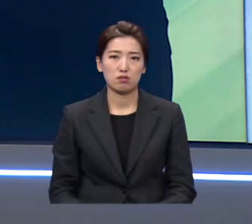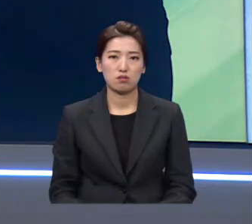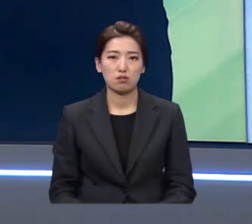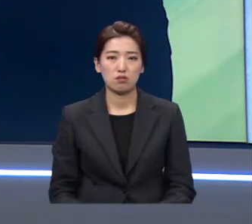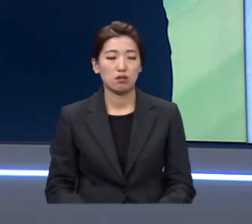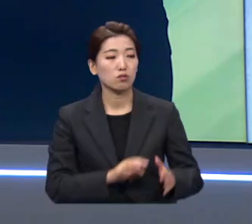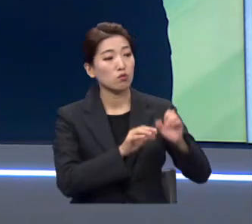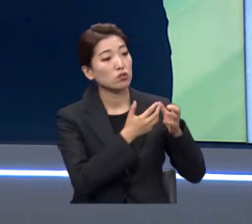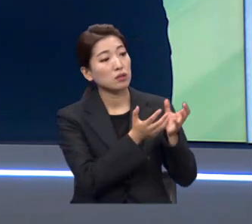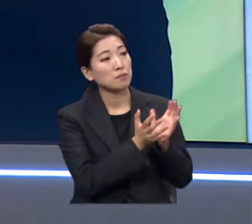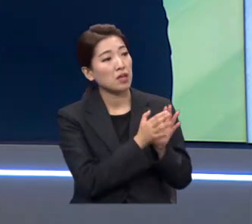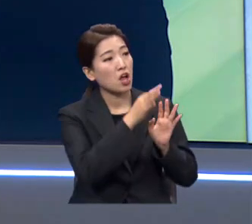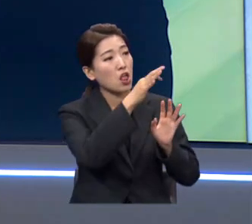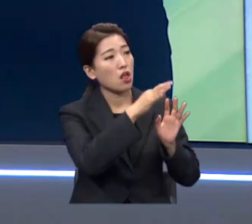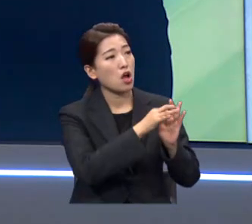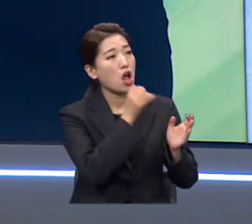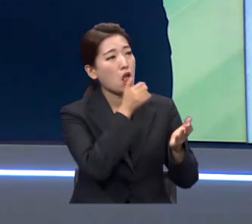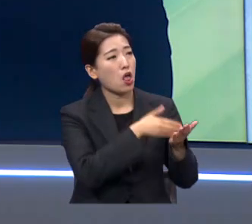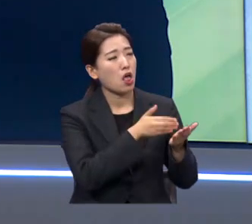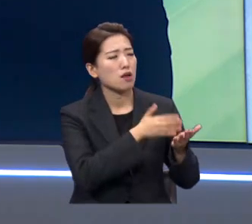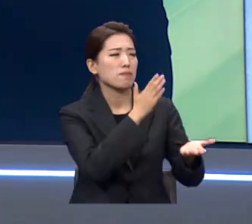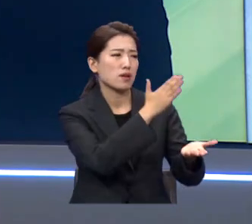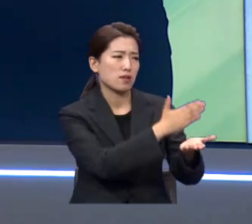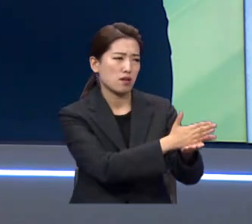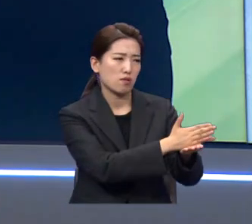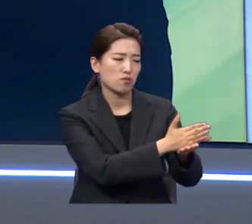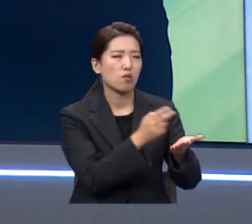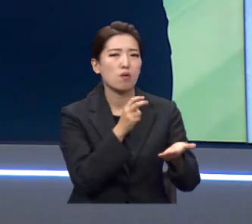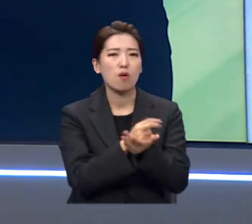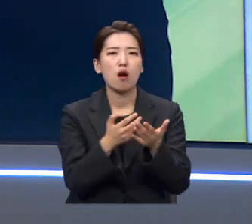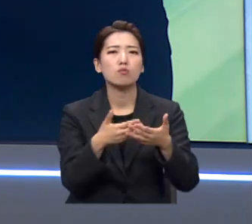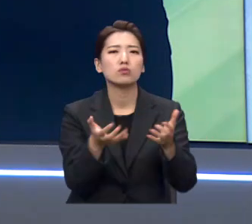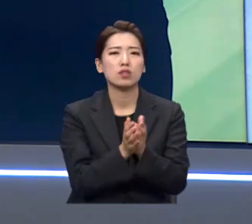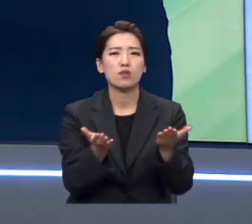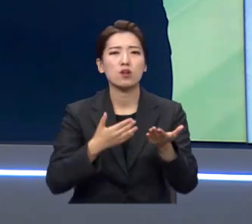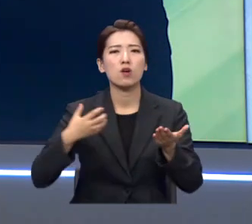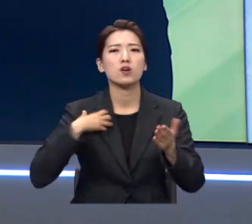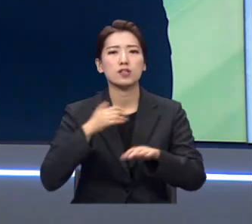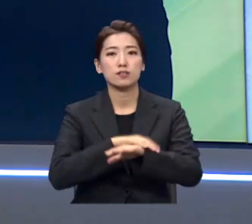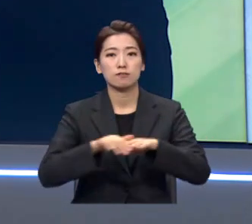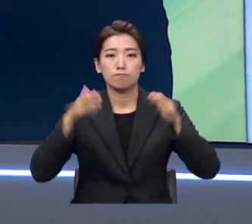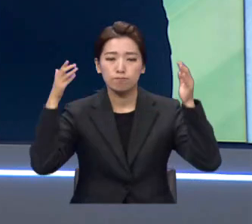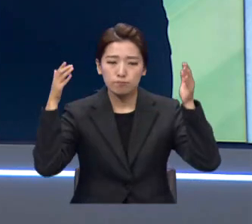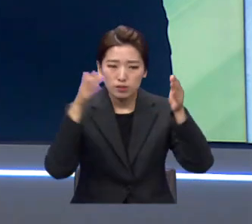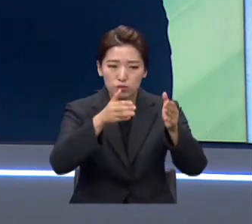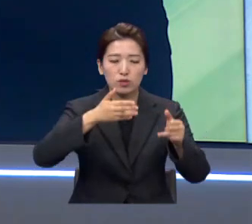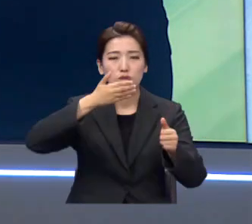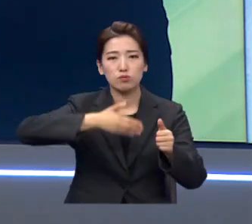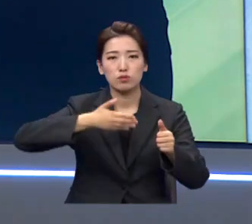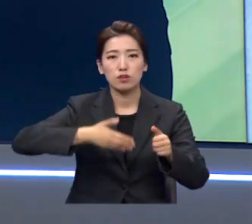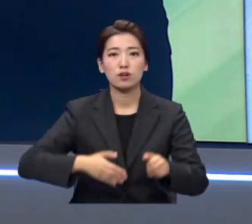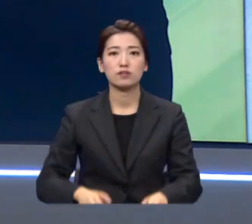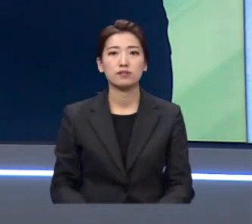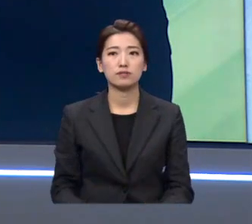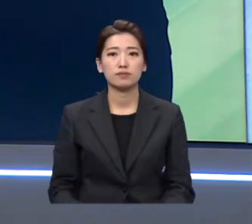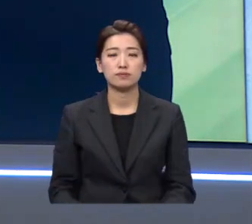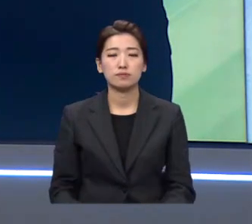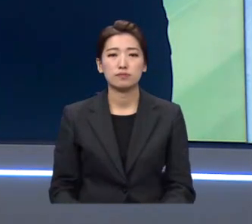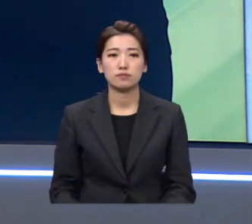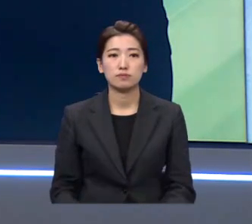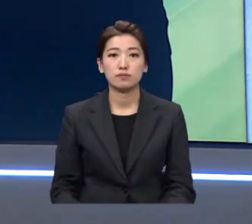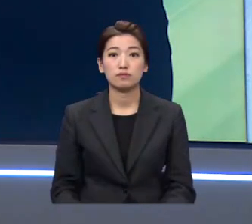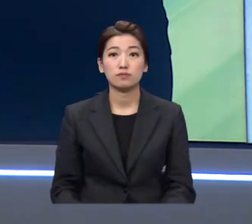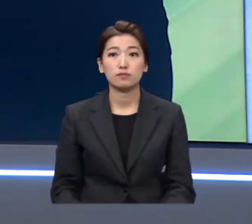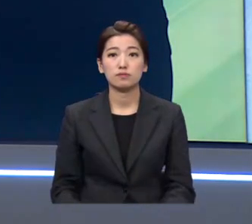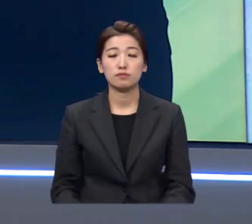좀 본연의 어떤 장관의 역할을 좀 해주면 좋겠다라고 님이 말씀을 근데 한 장관 어제는